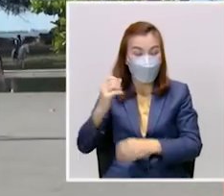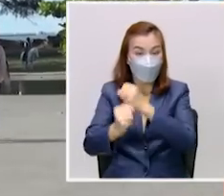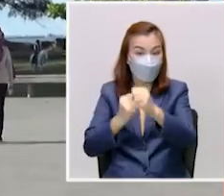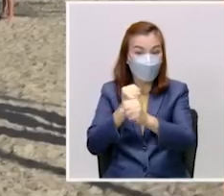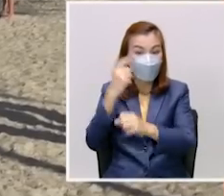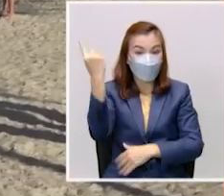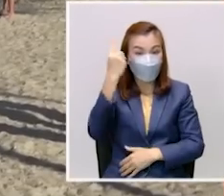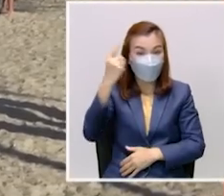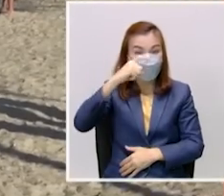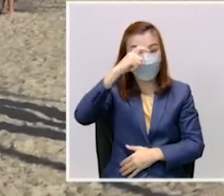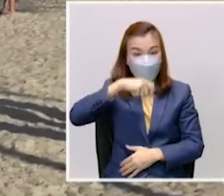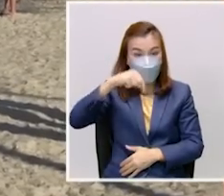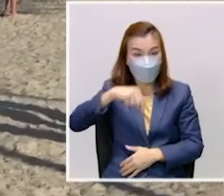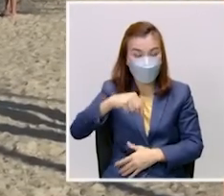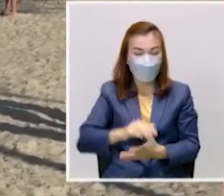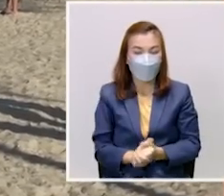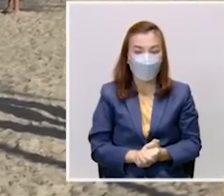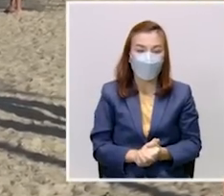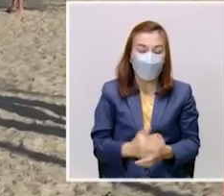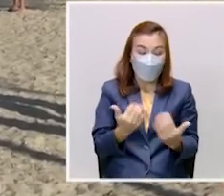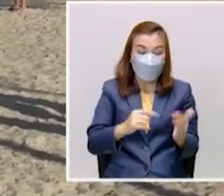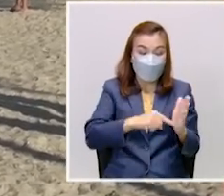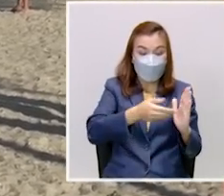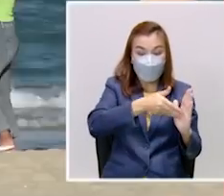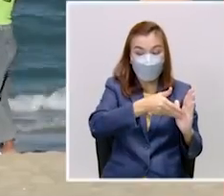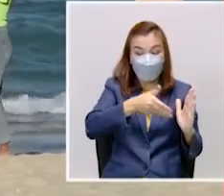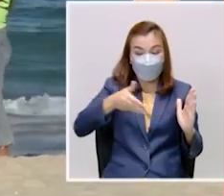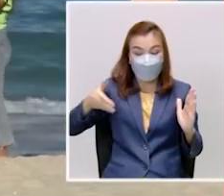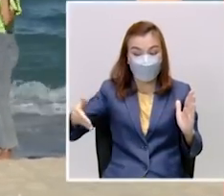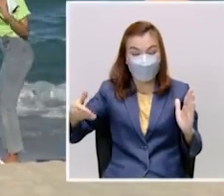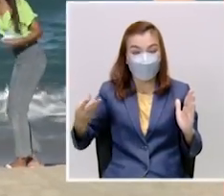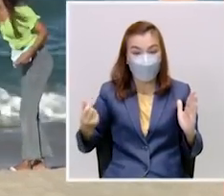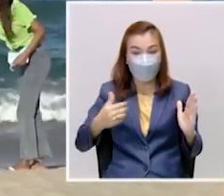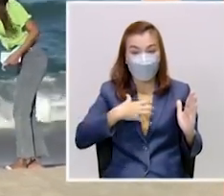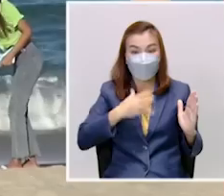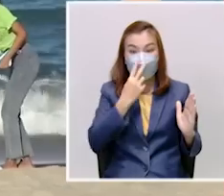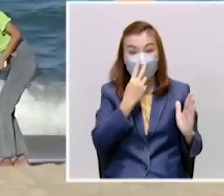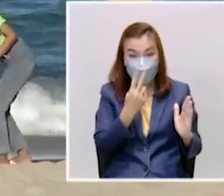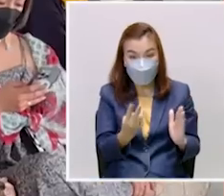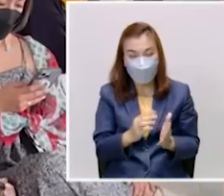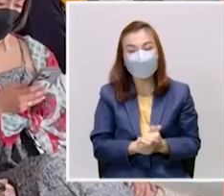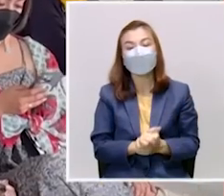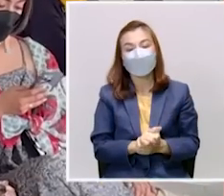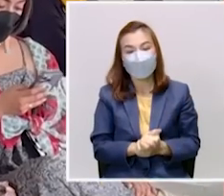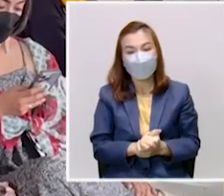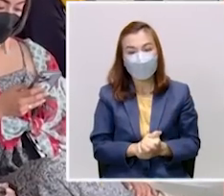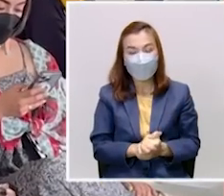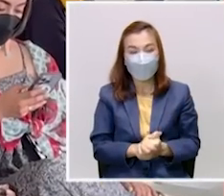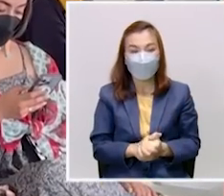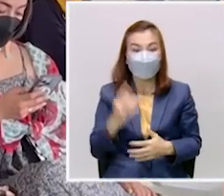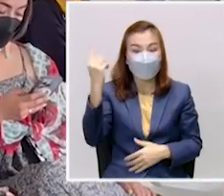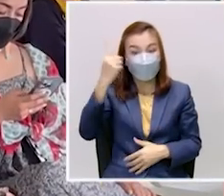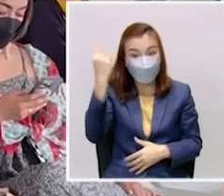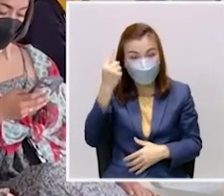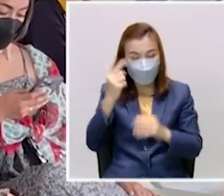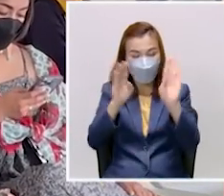ของประเทศไทยเรา8เดือนที่เหลือนับจากนี้ค่ะเราอยากจะเห็นว่าประเทศไทยเราเนี่ยจะมีการทำการตลาดด้านการท่องเ